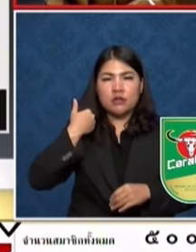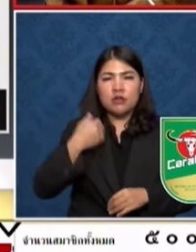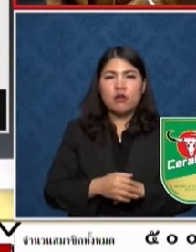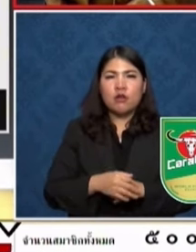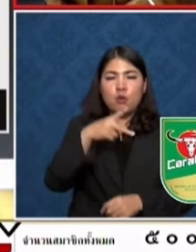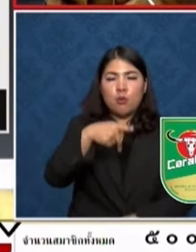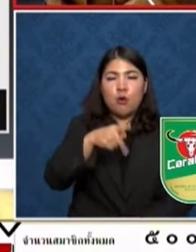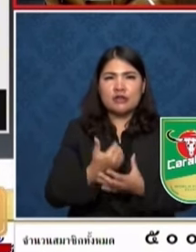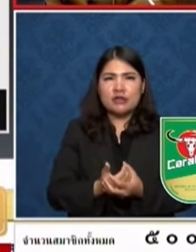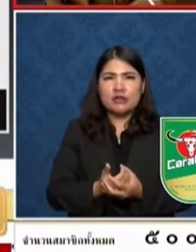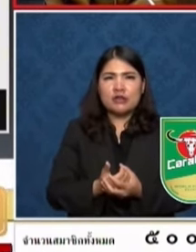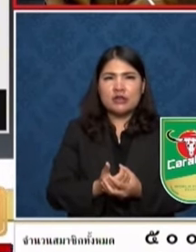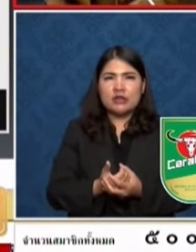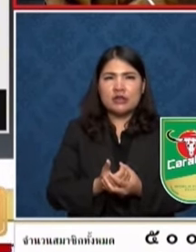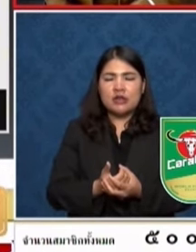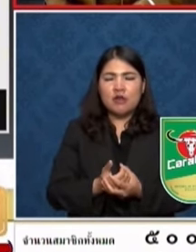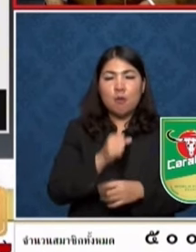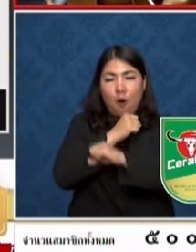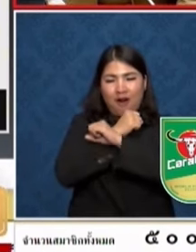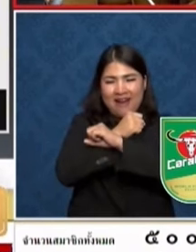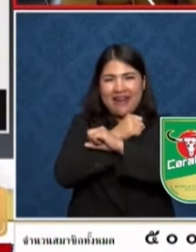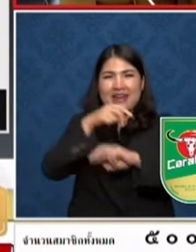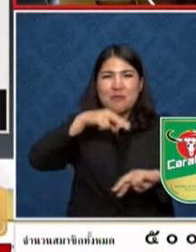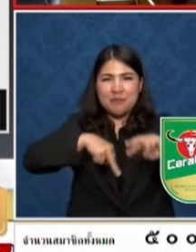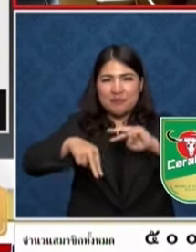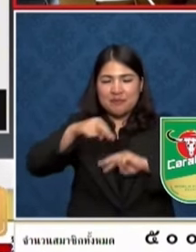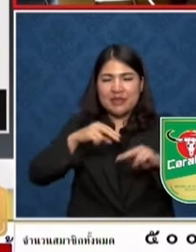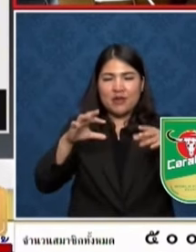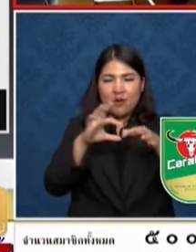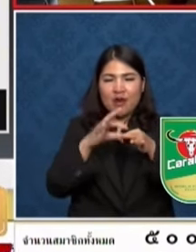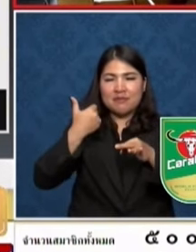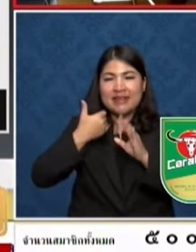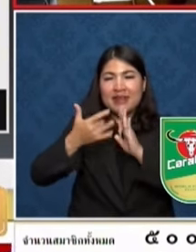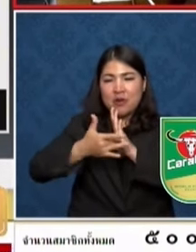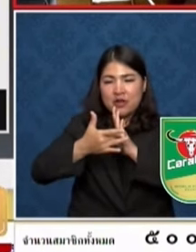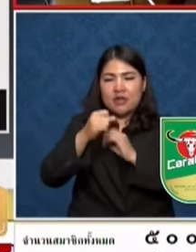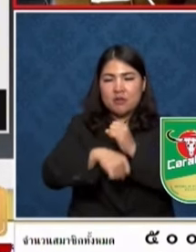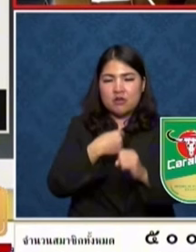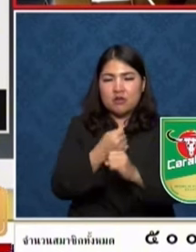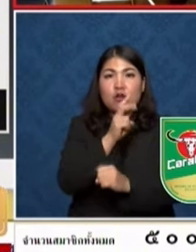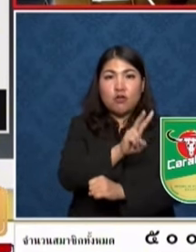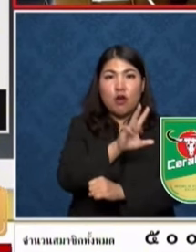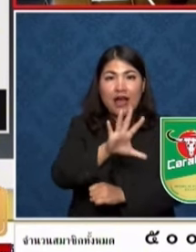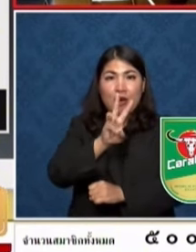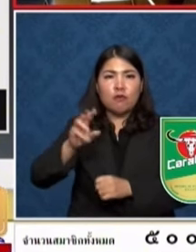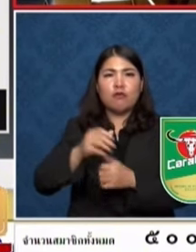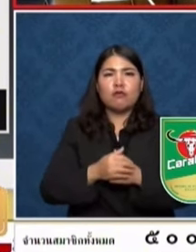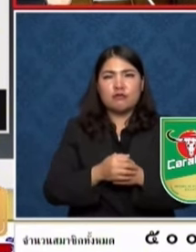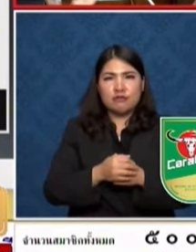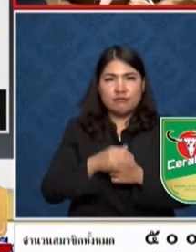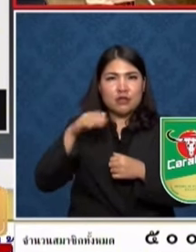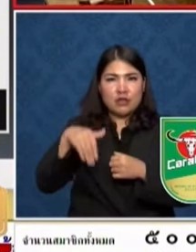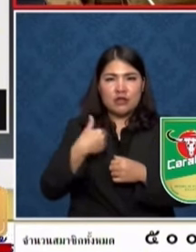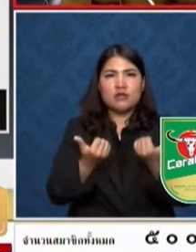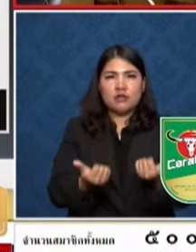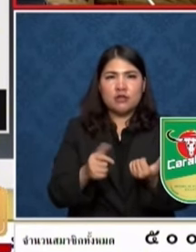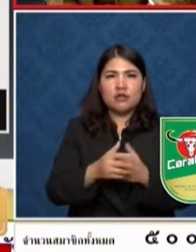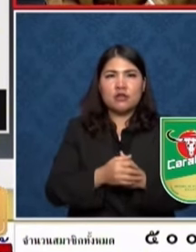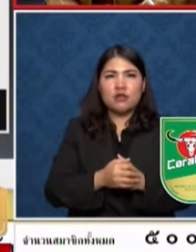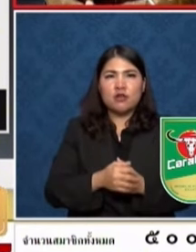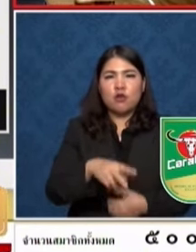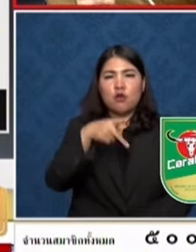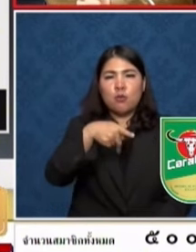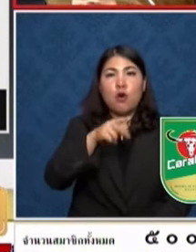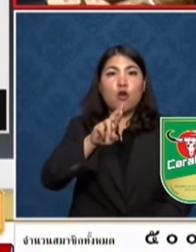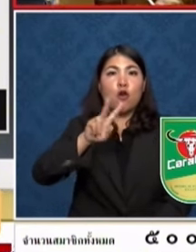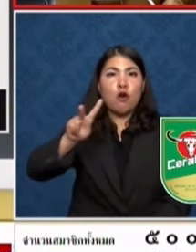ราชกำหนดป้องกันและปราบปรามอาชญกรรมทางเทคโนโลยีพ.ศ2566ต่อไปนี้ดิฉันขอเรียกว่า